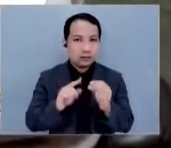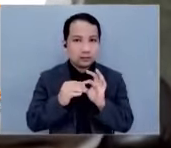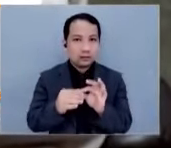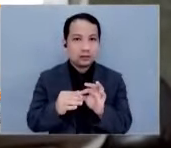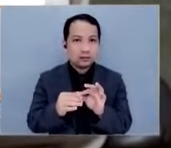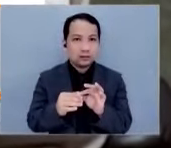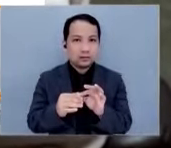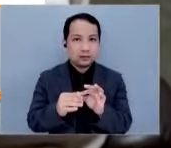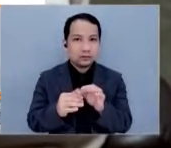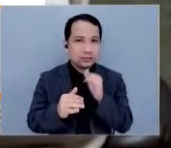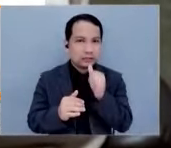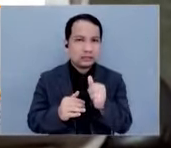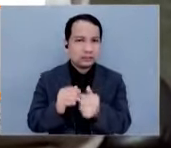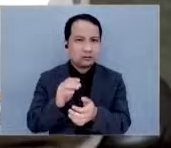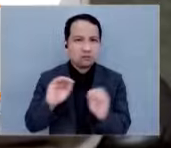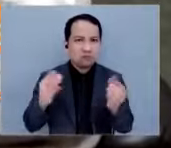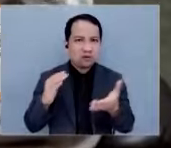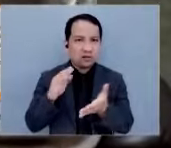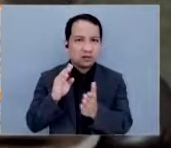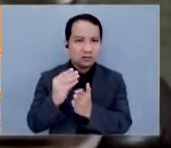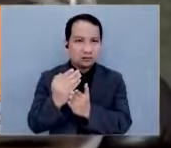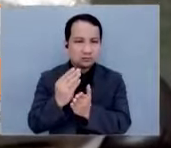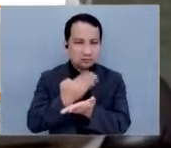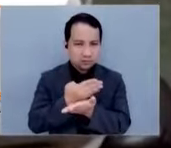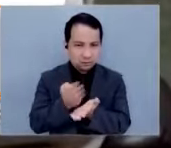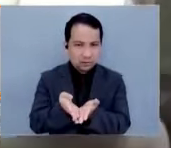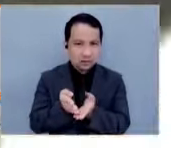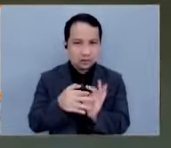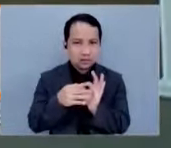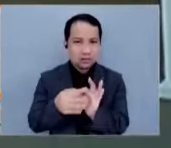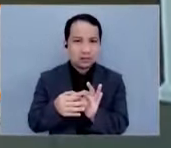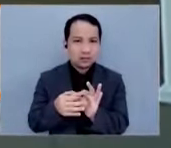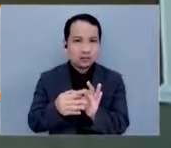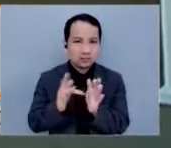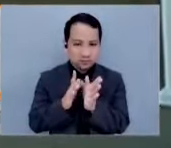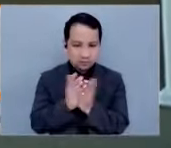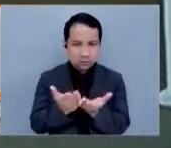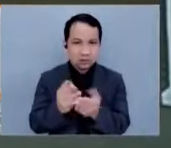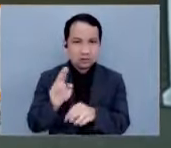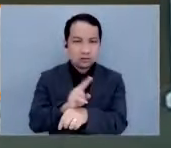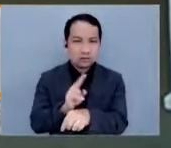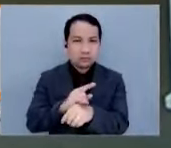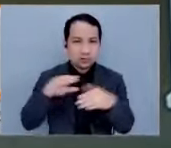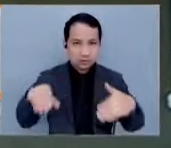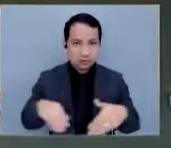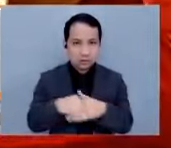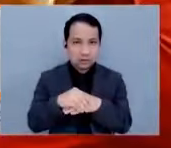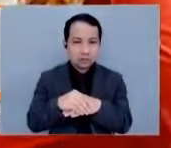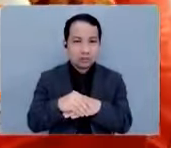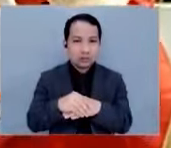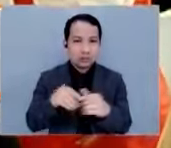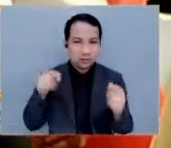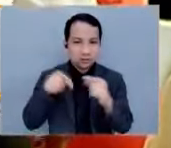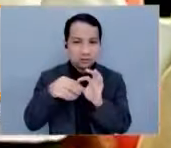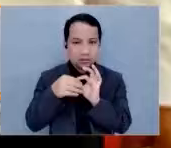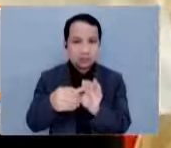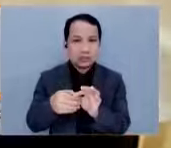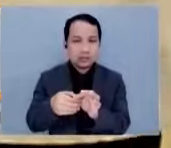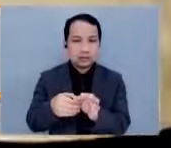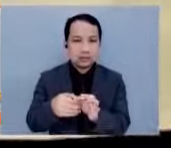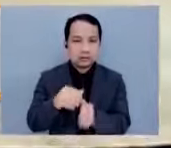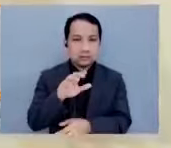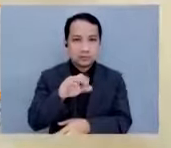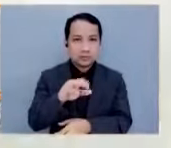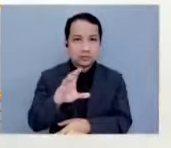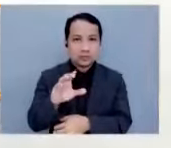biblical. Giit pa ni Lagman, nagsimula lang gamitin sa wedding vows ang till death do us part noong 15th century